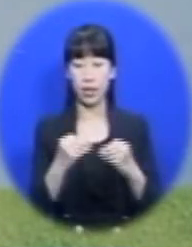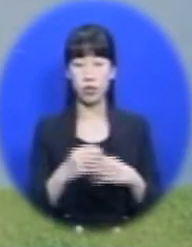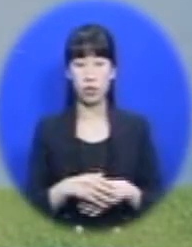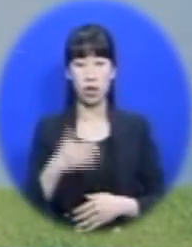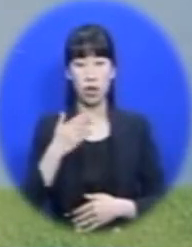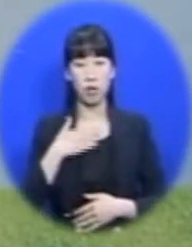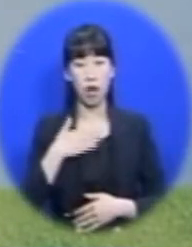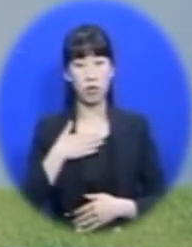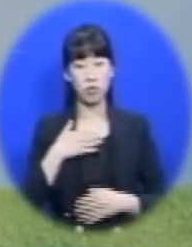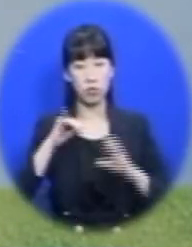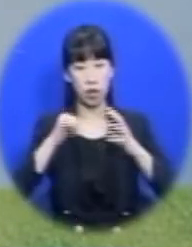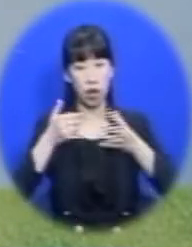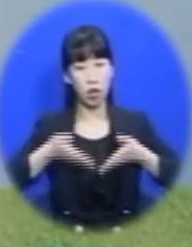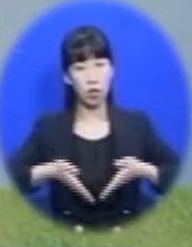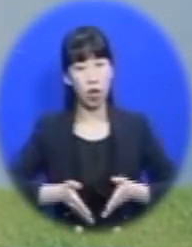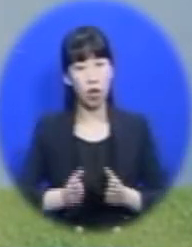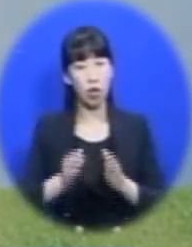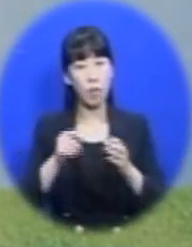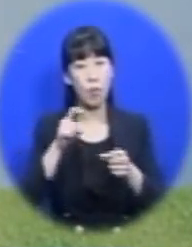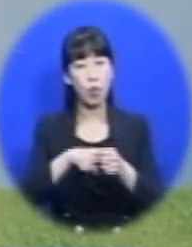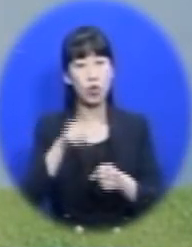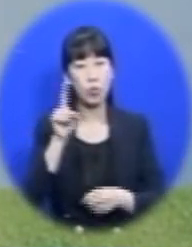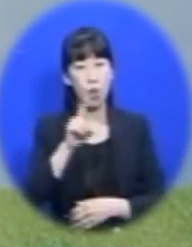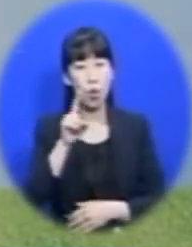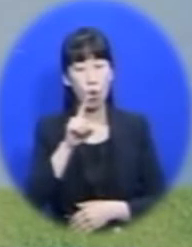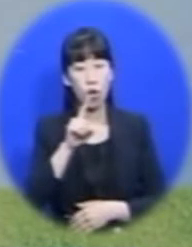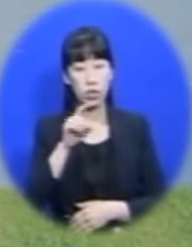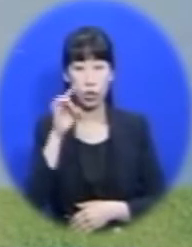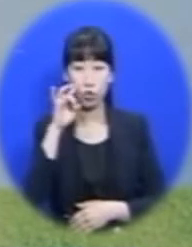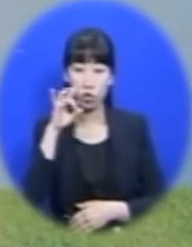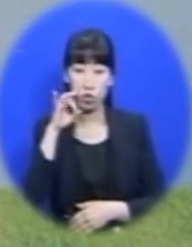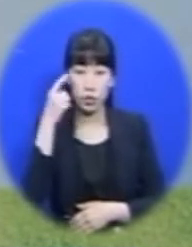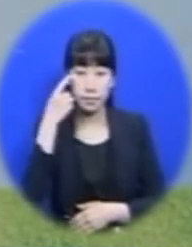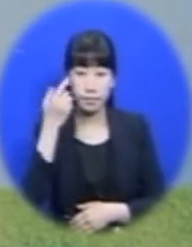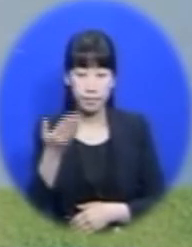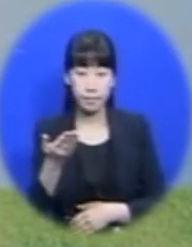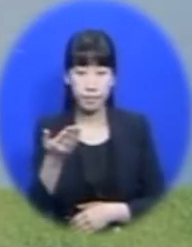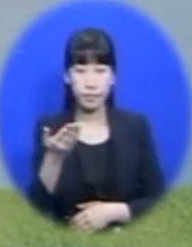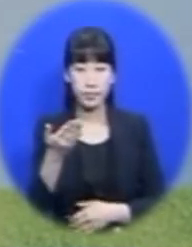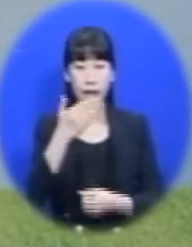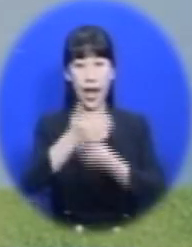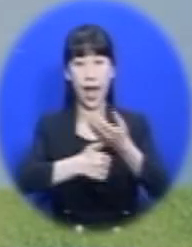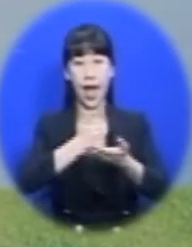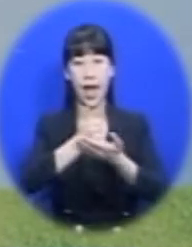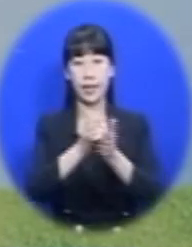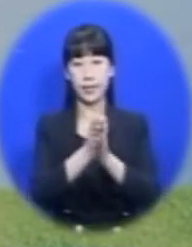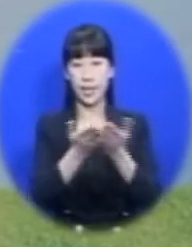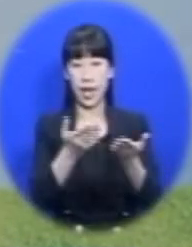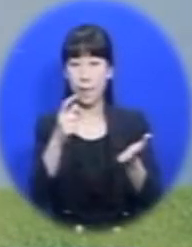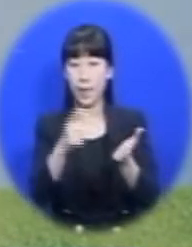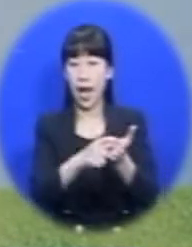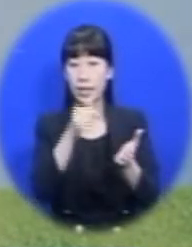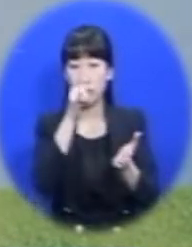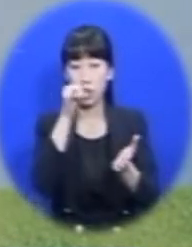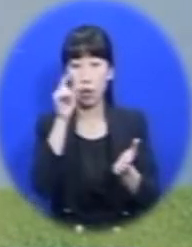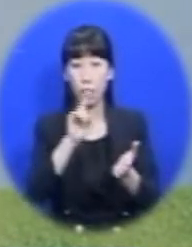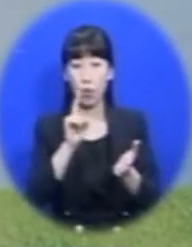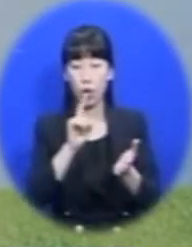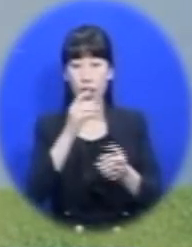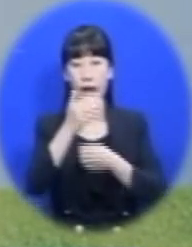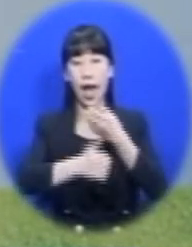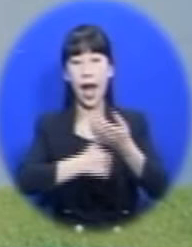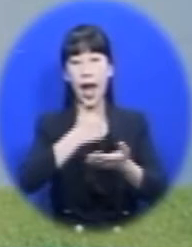나를 이 세상에 태어나게 하셨을까? 궁금하신가요? 성경은 말하기를 하나님께